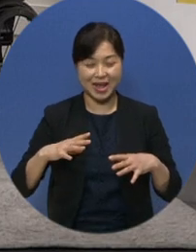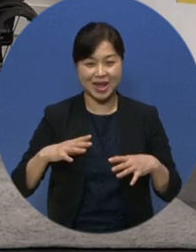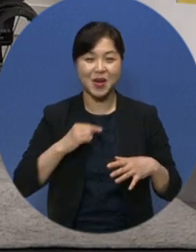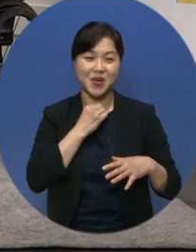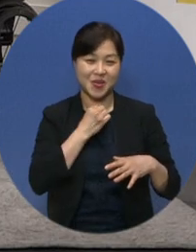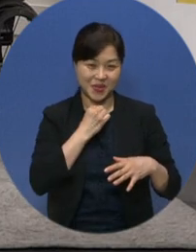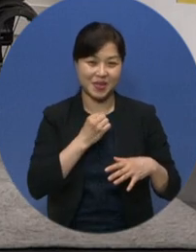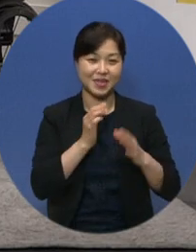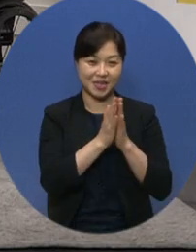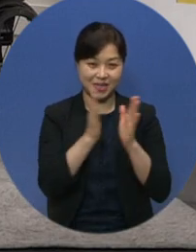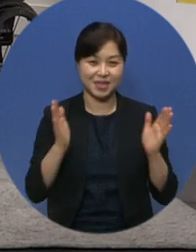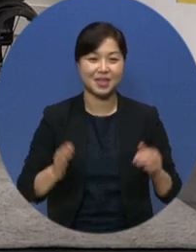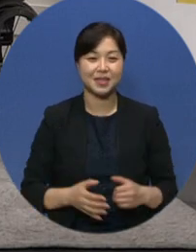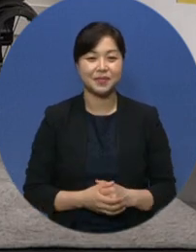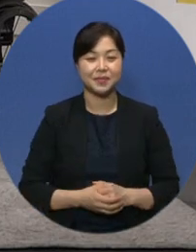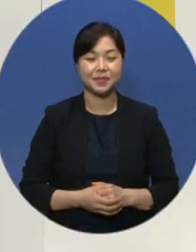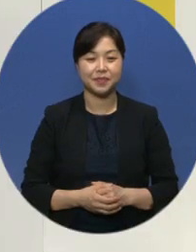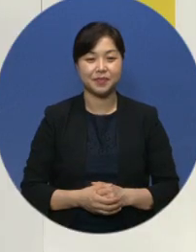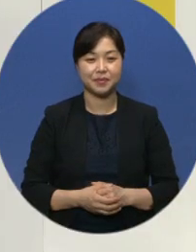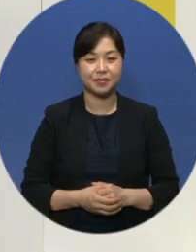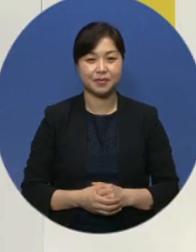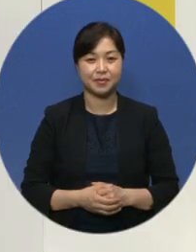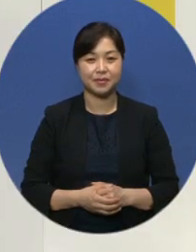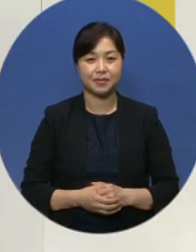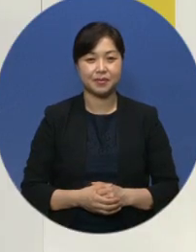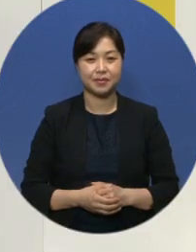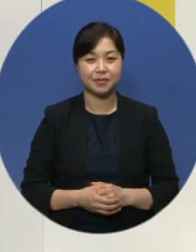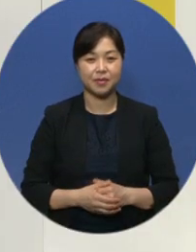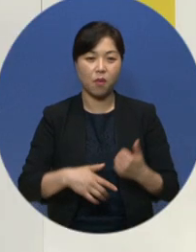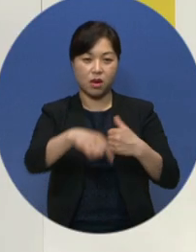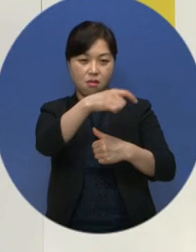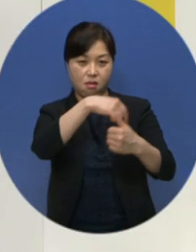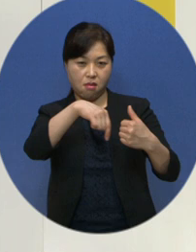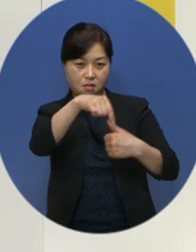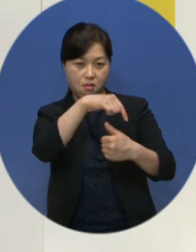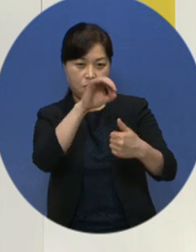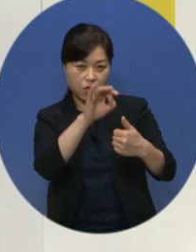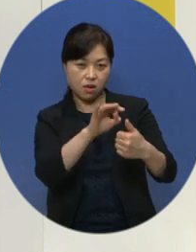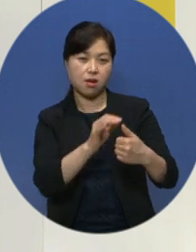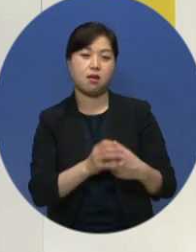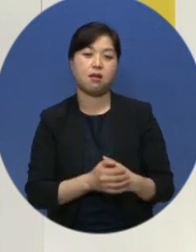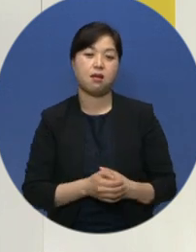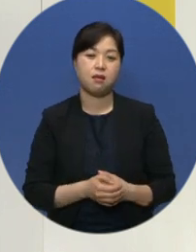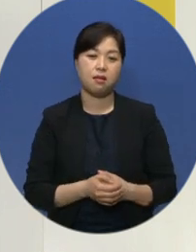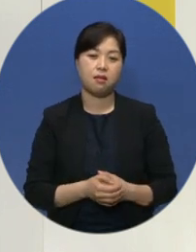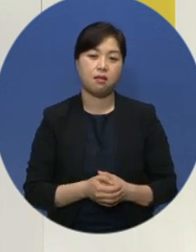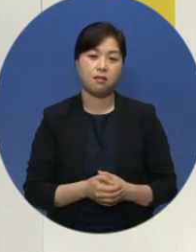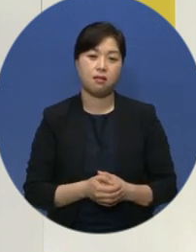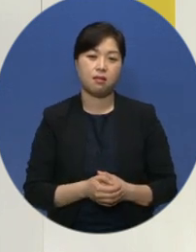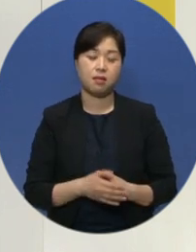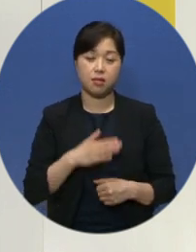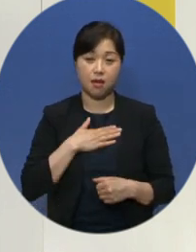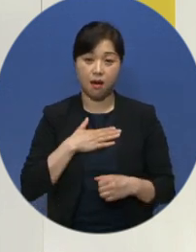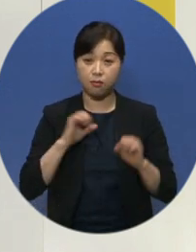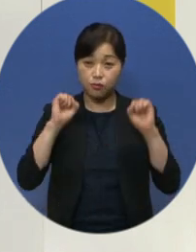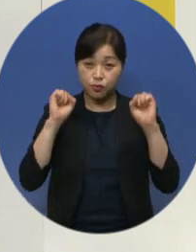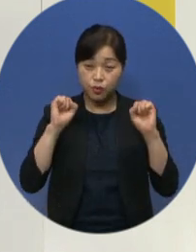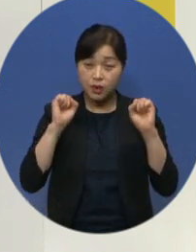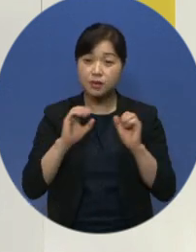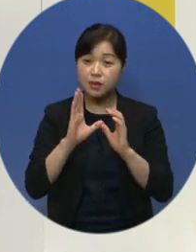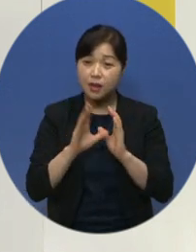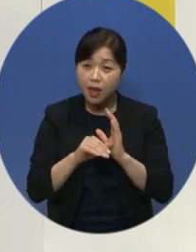아 그 뭐 일게 인제 그 환경이 여러가지로 그 우리 시절에는